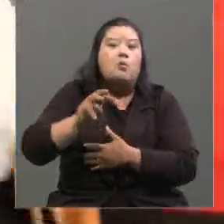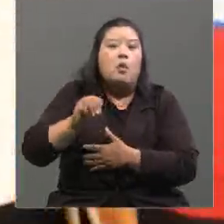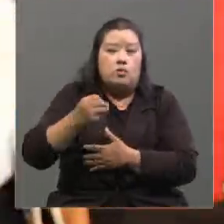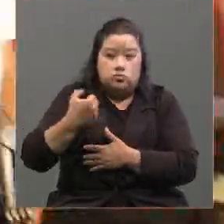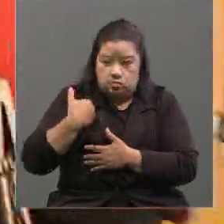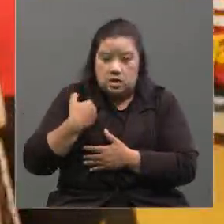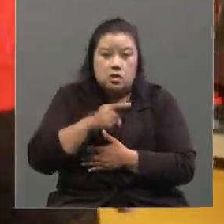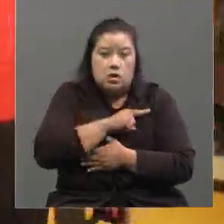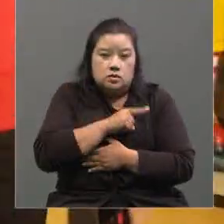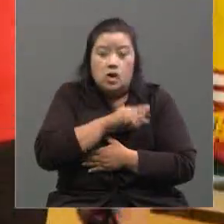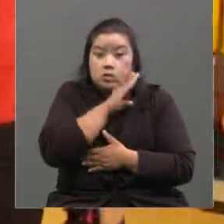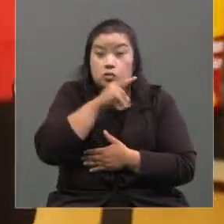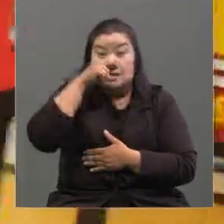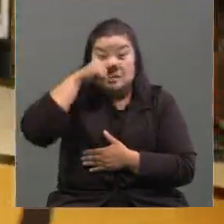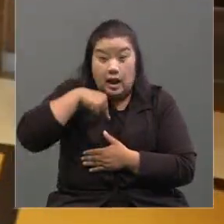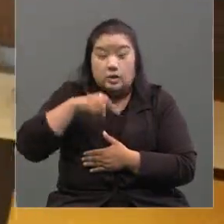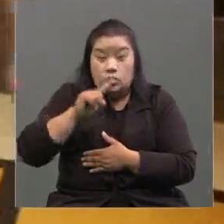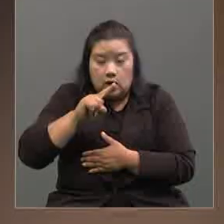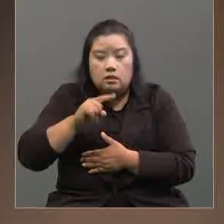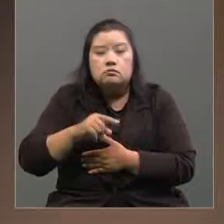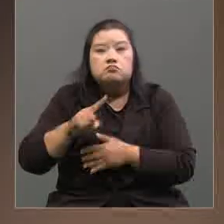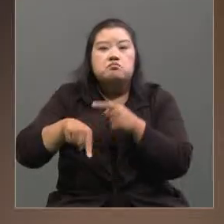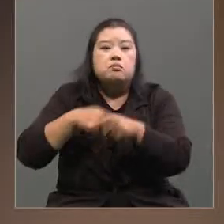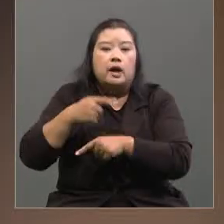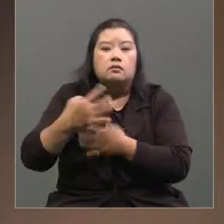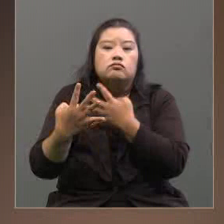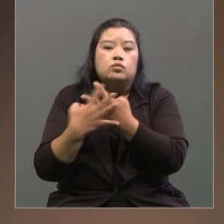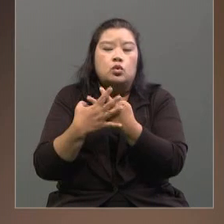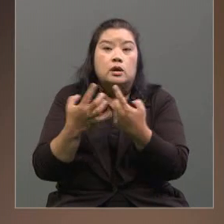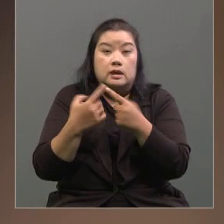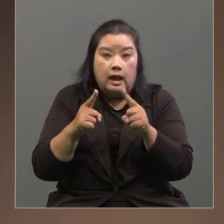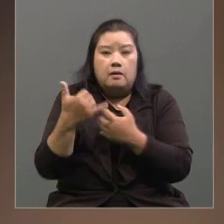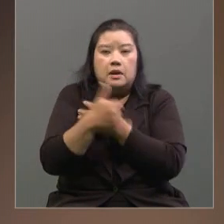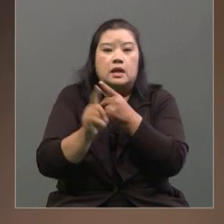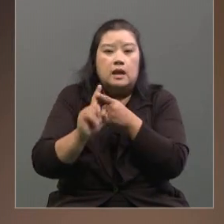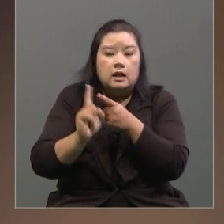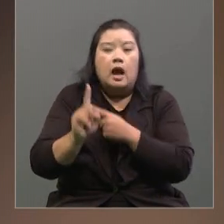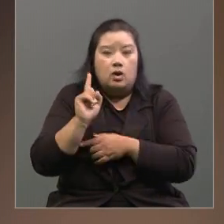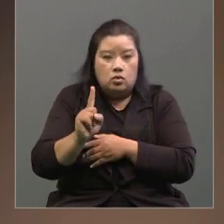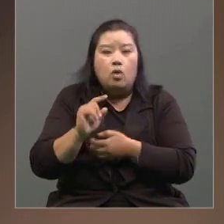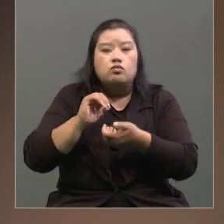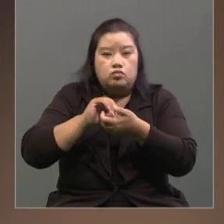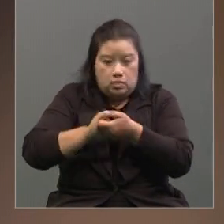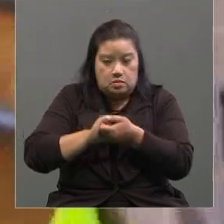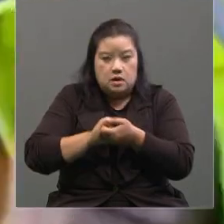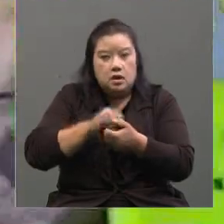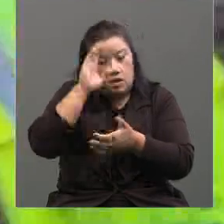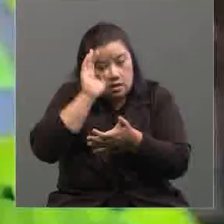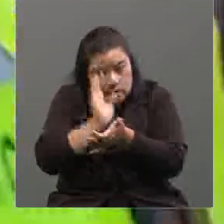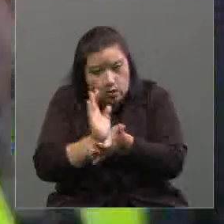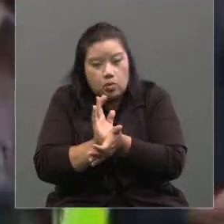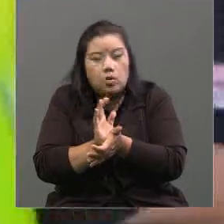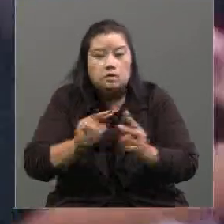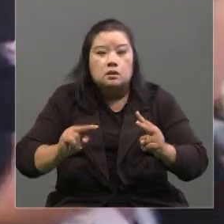นะครับถ้าเป็นคนไทยก็จะส่งตัวเข้าสถานคุ้มครองแต่ถ้าเป็นต่างชาติเนี่ยต้องดำเนินการร่วมกับทางตำรวจและก็กระทรวงการท่องเที่